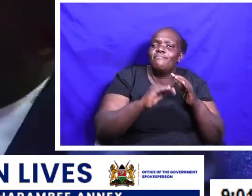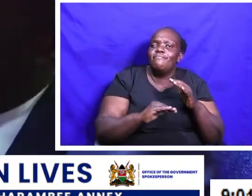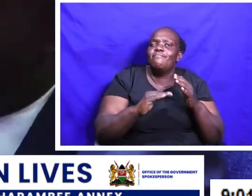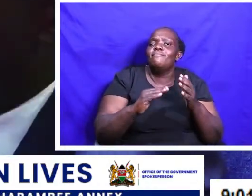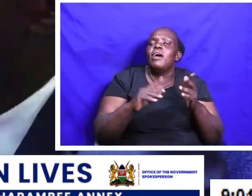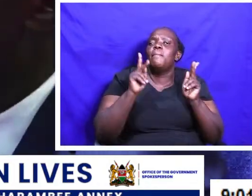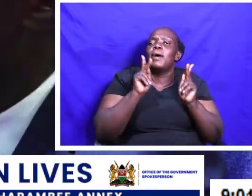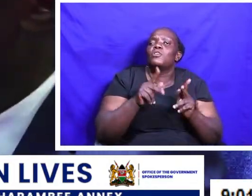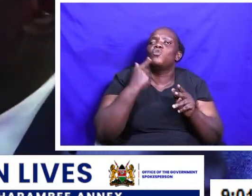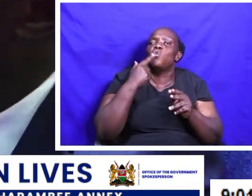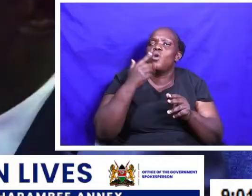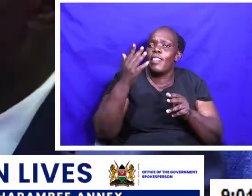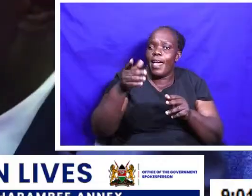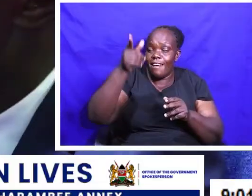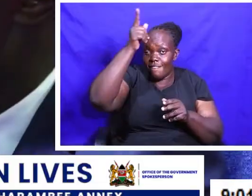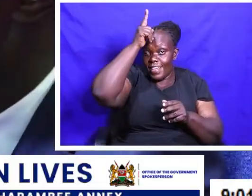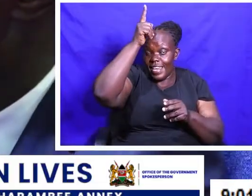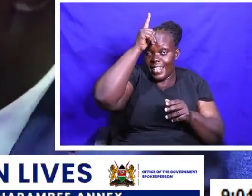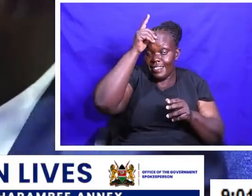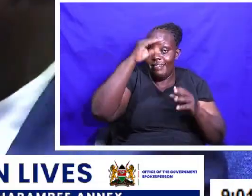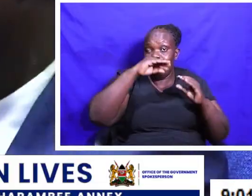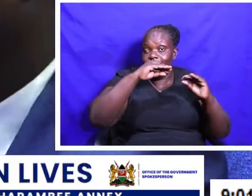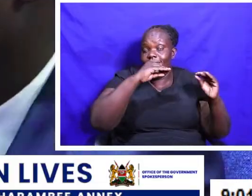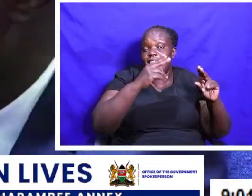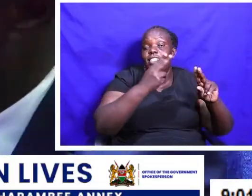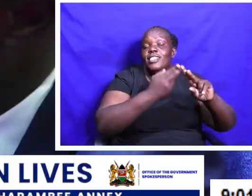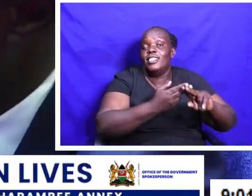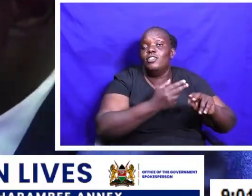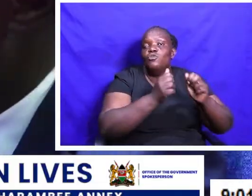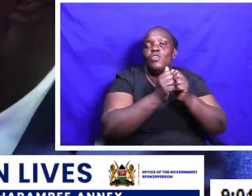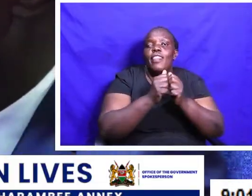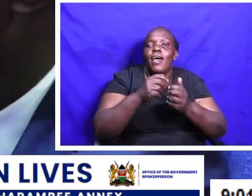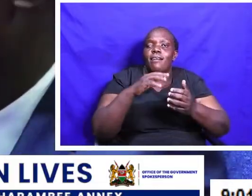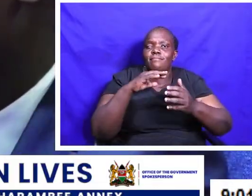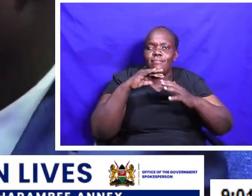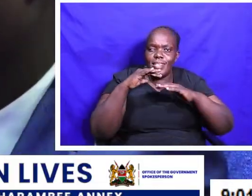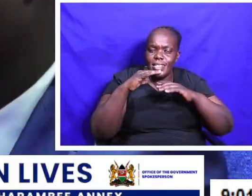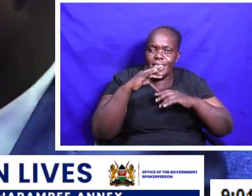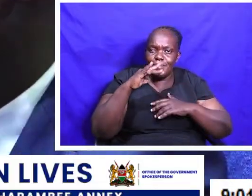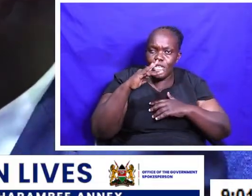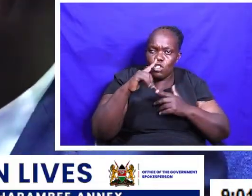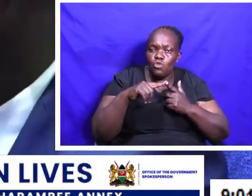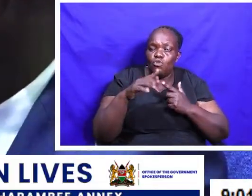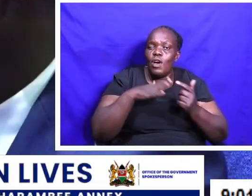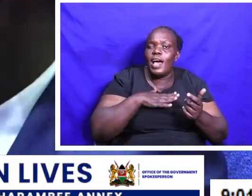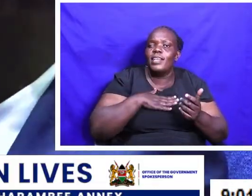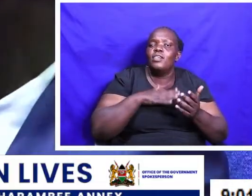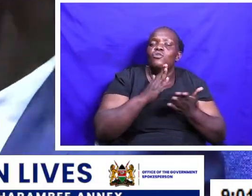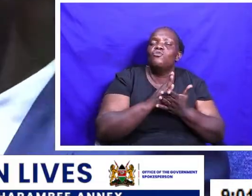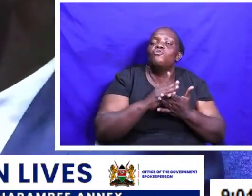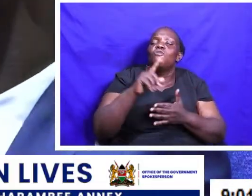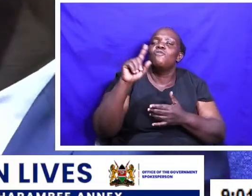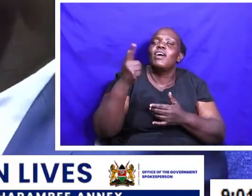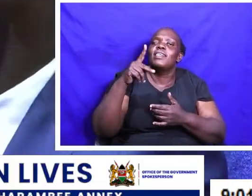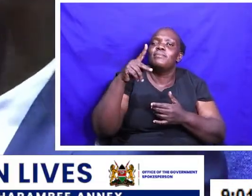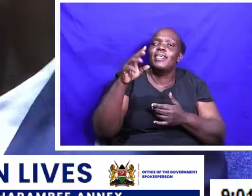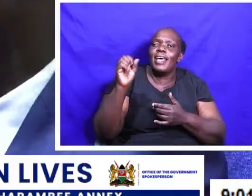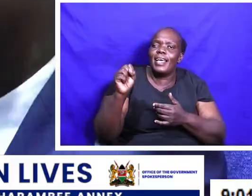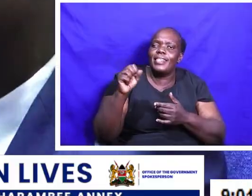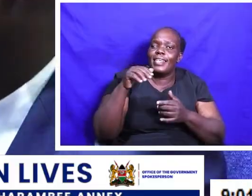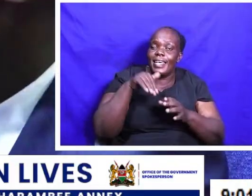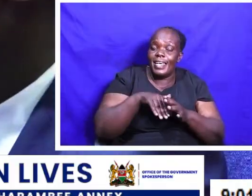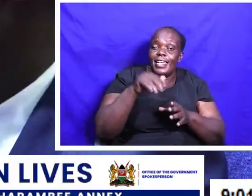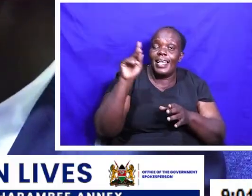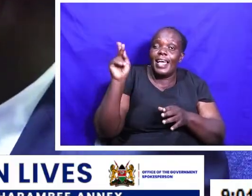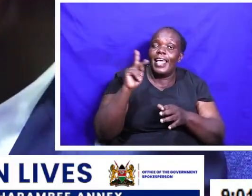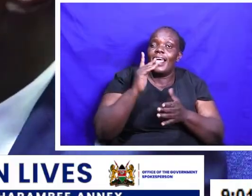Ameteremuka chini sana kwa ule mtu wa chini wa bodaboda ambapo anakaa na sisi, anatuongelesha. I'm sure yeye ndio PS wa kwanza